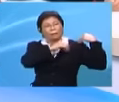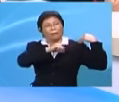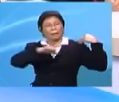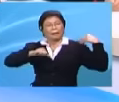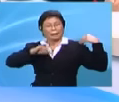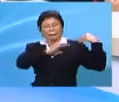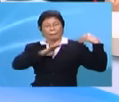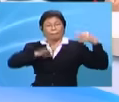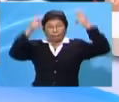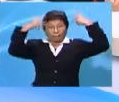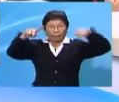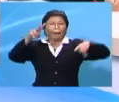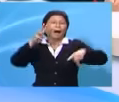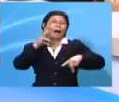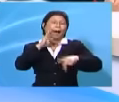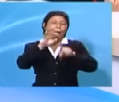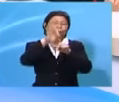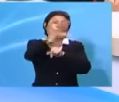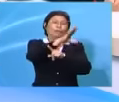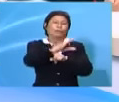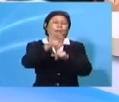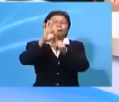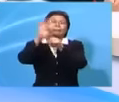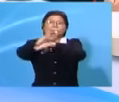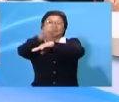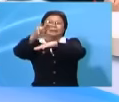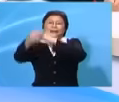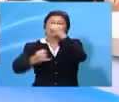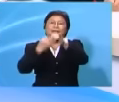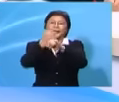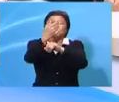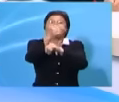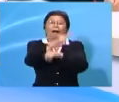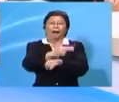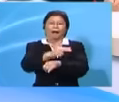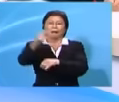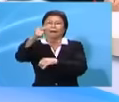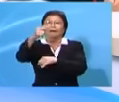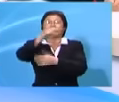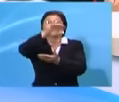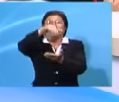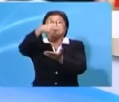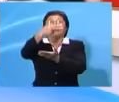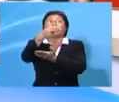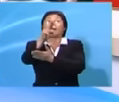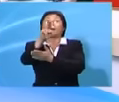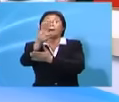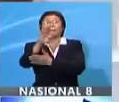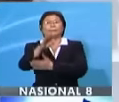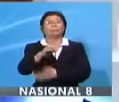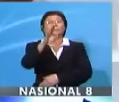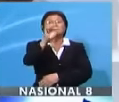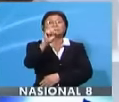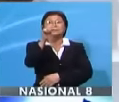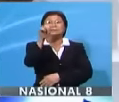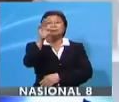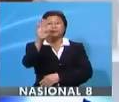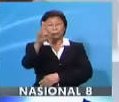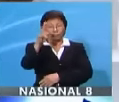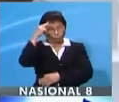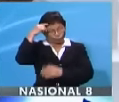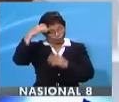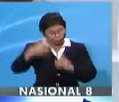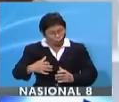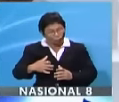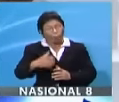Lembaga Pengarah Bekalan Air Pulau Pinang dan Pinang International Halal Hub, PIHH. Mat Sabu berkata keputusan itu dibuat